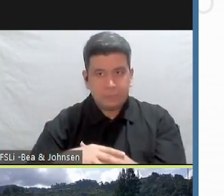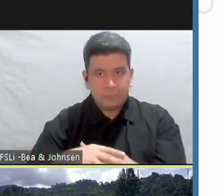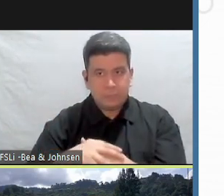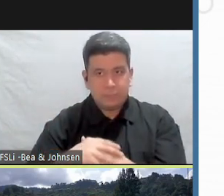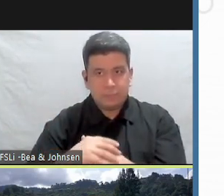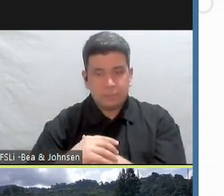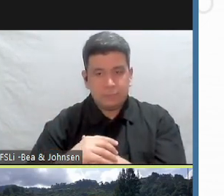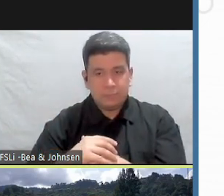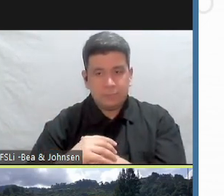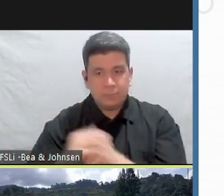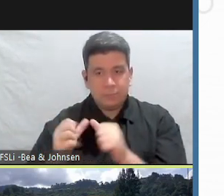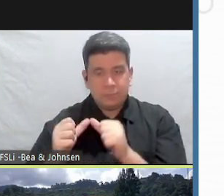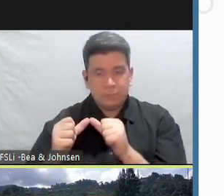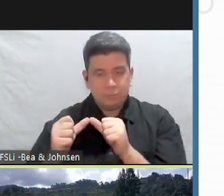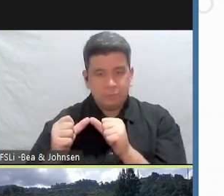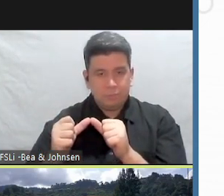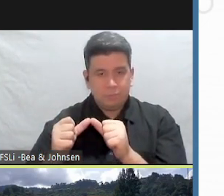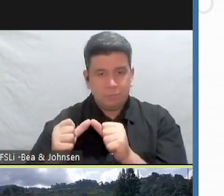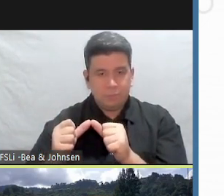mababang